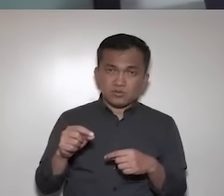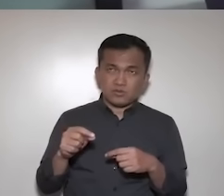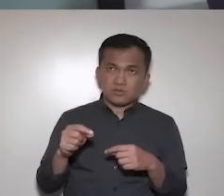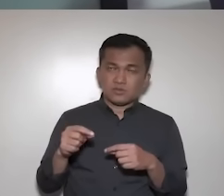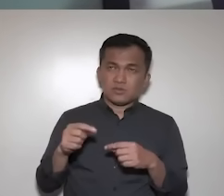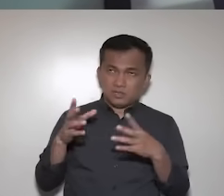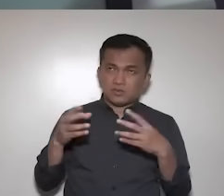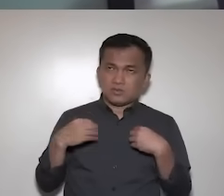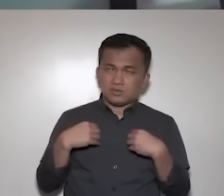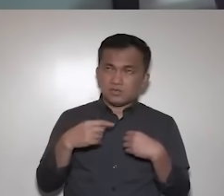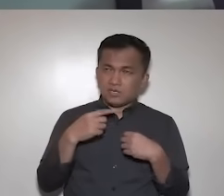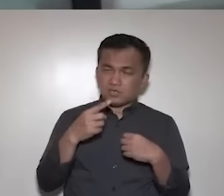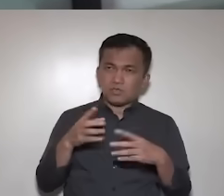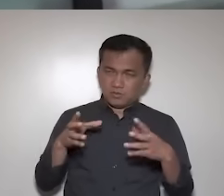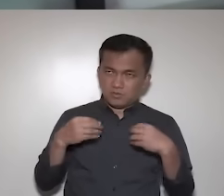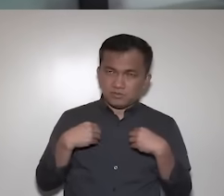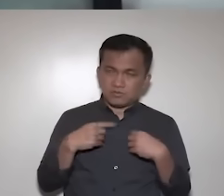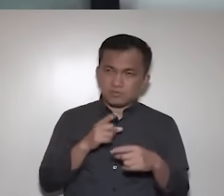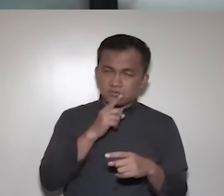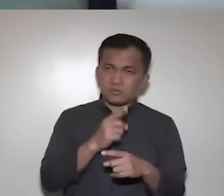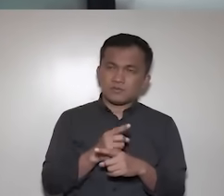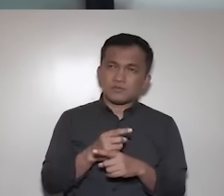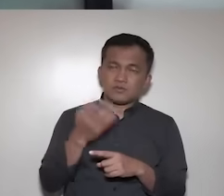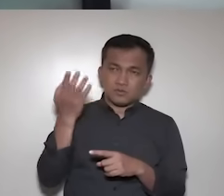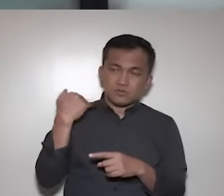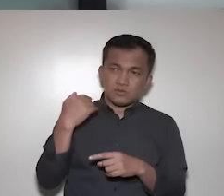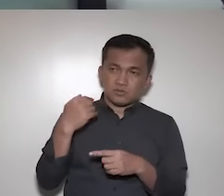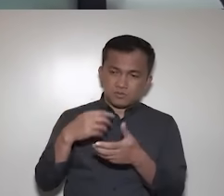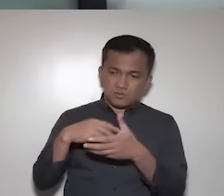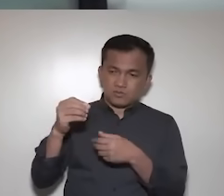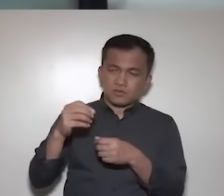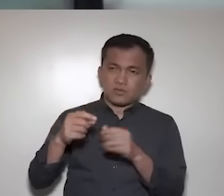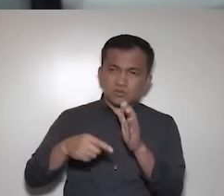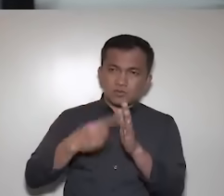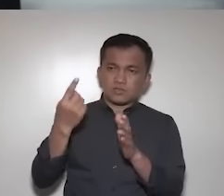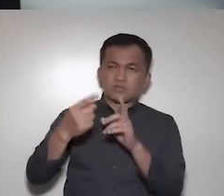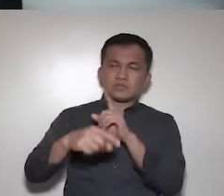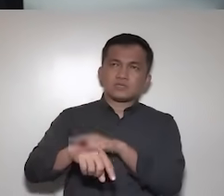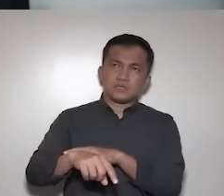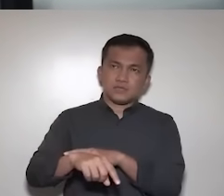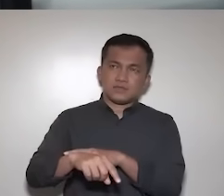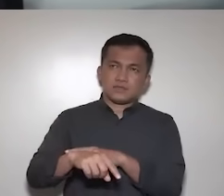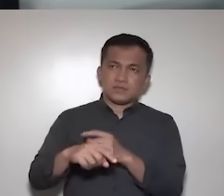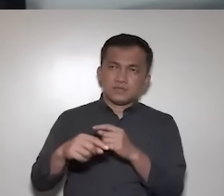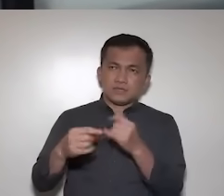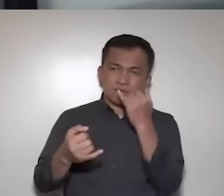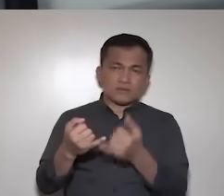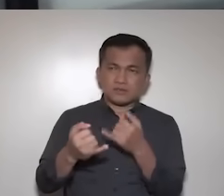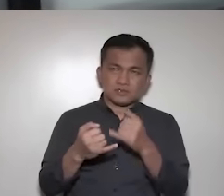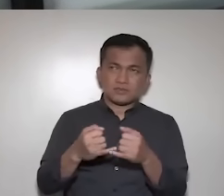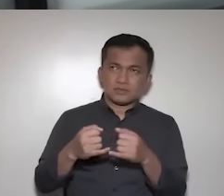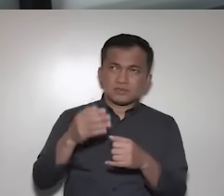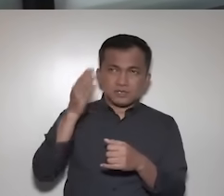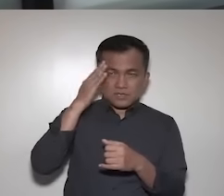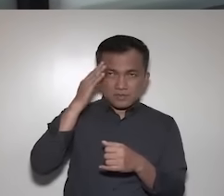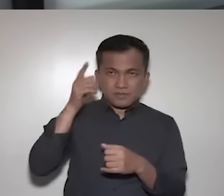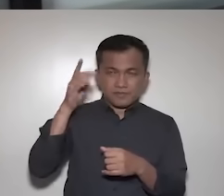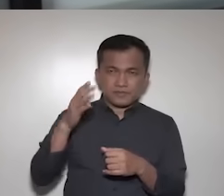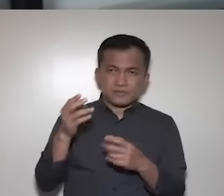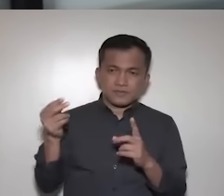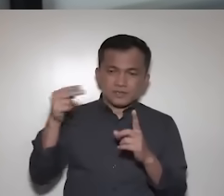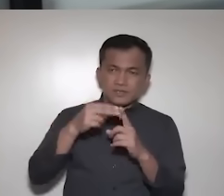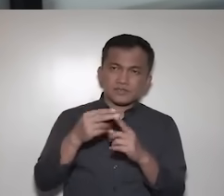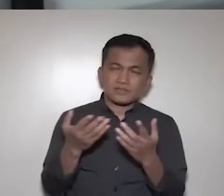po, aminin ko po, sir, talaga. Okay. Kasi nung lumabas po ko isang beses lang po, sir. Pero okay, hanggang dyan po yan, alam ng Diyos po. Na hanggang